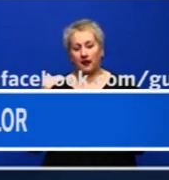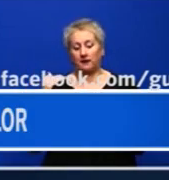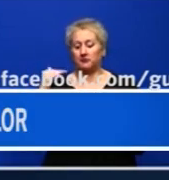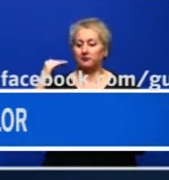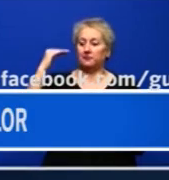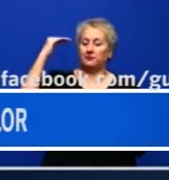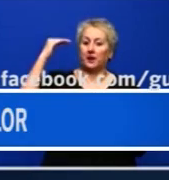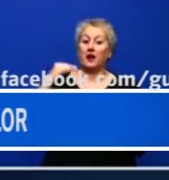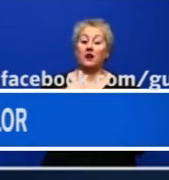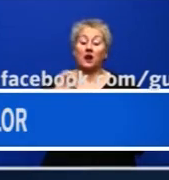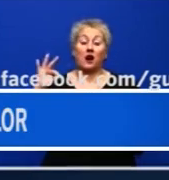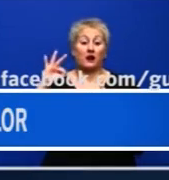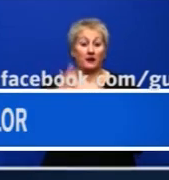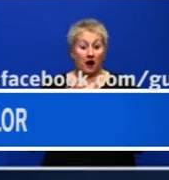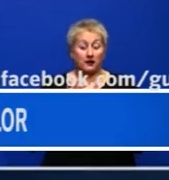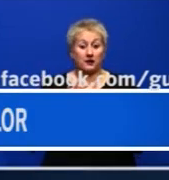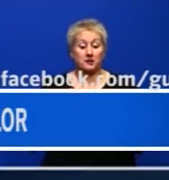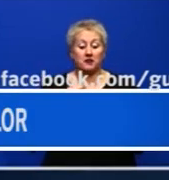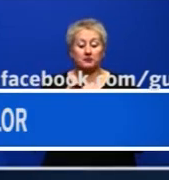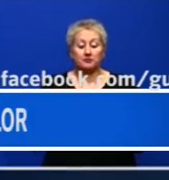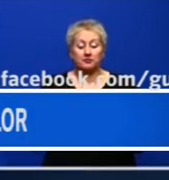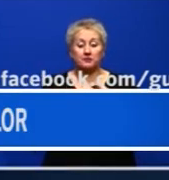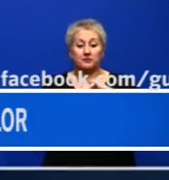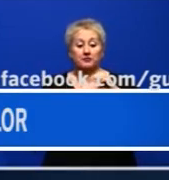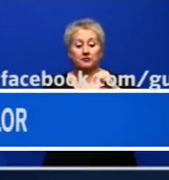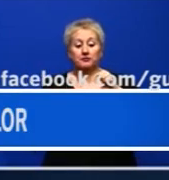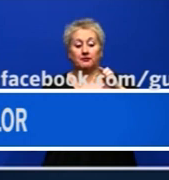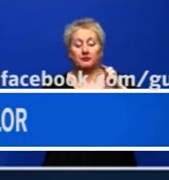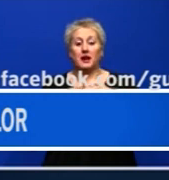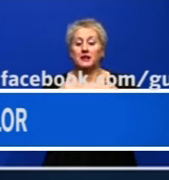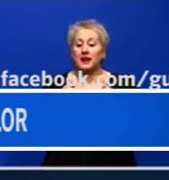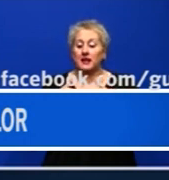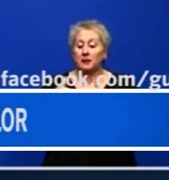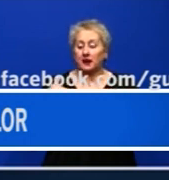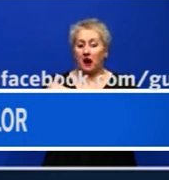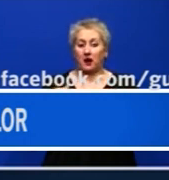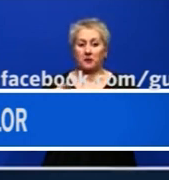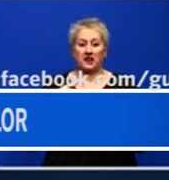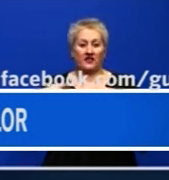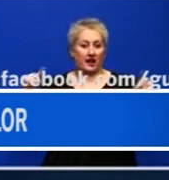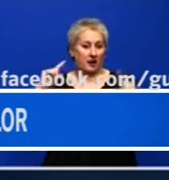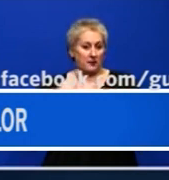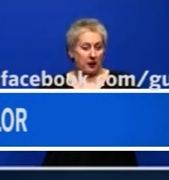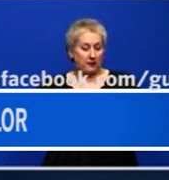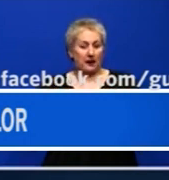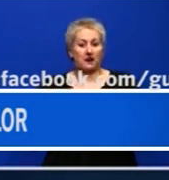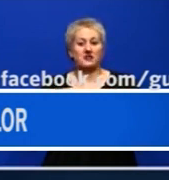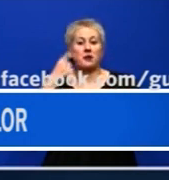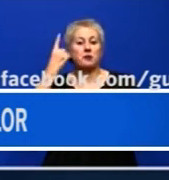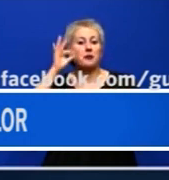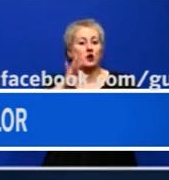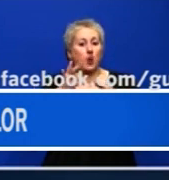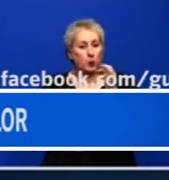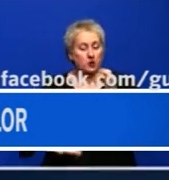Ordonanța de urgență, care prevede situațiile în care urșii pot fi alungați, relocați sau extrași, a